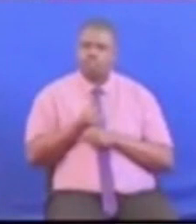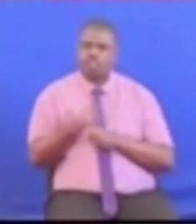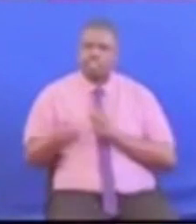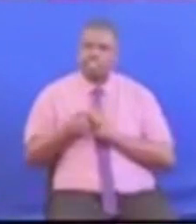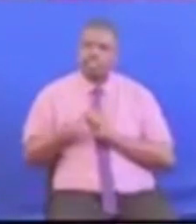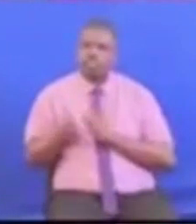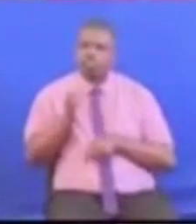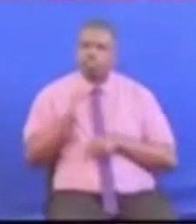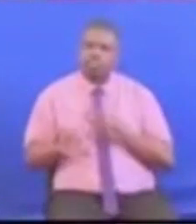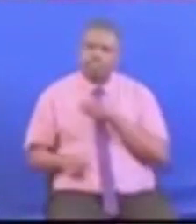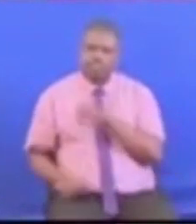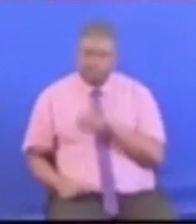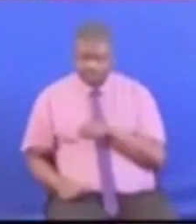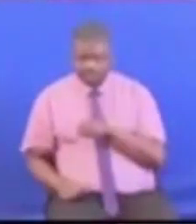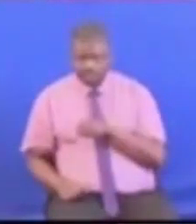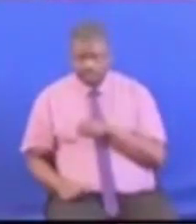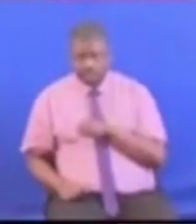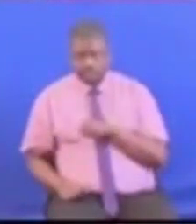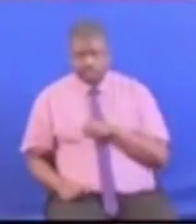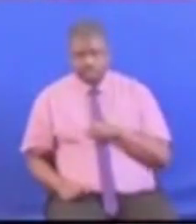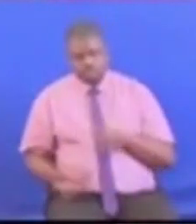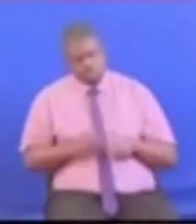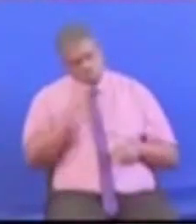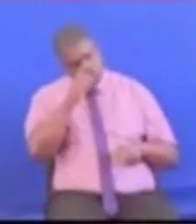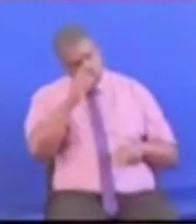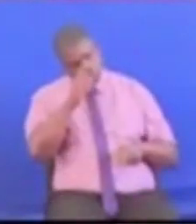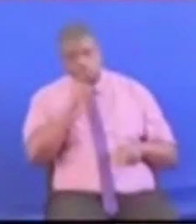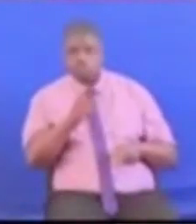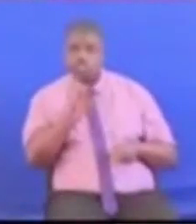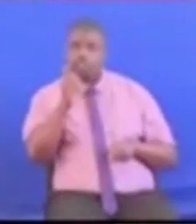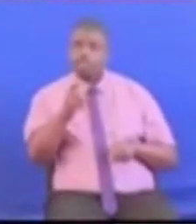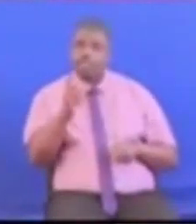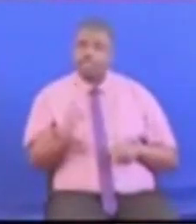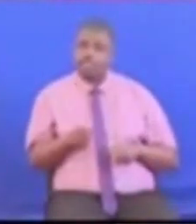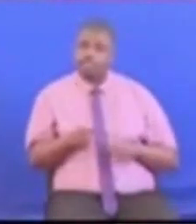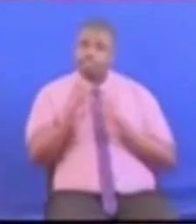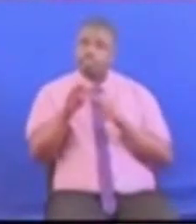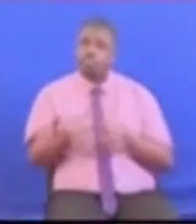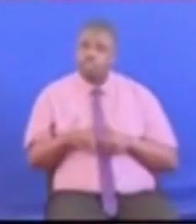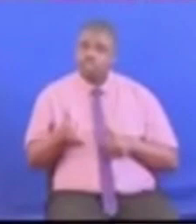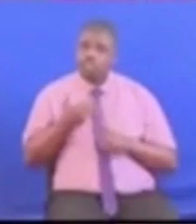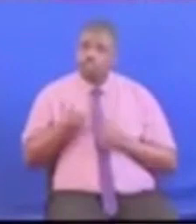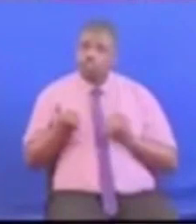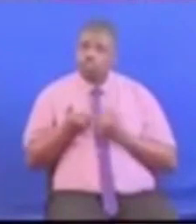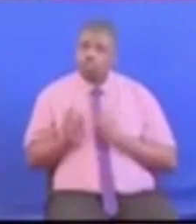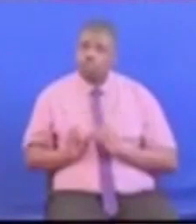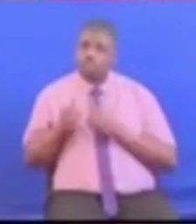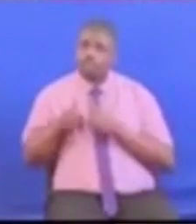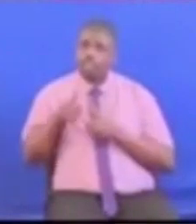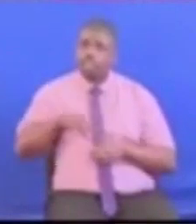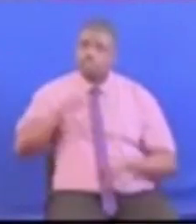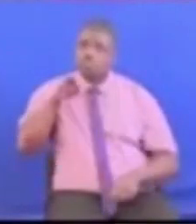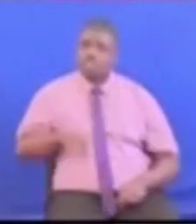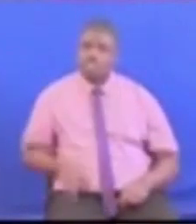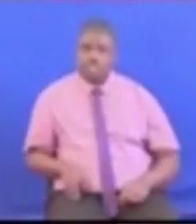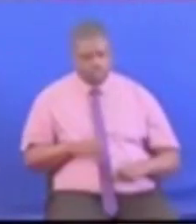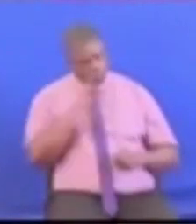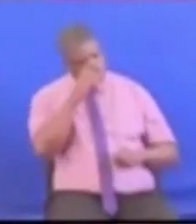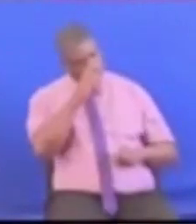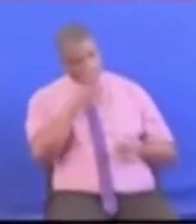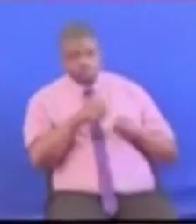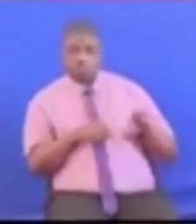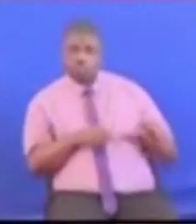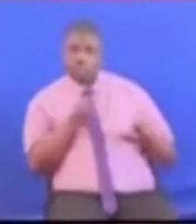jambo fulani kwenda kujichunguza na badala yake bunge lilipaswa kuunda kamati teule kuchunguza